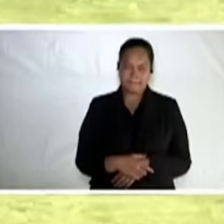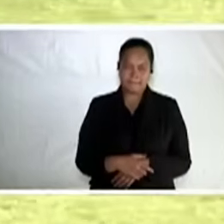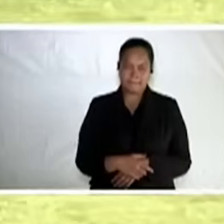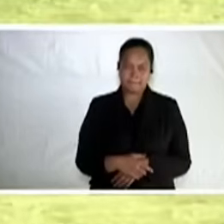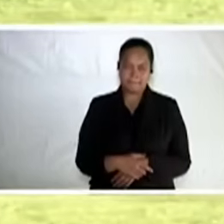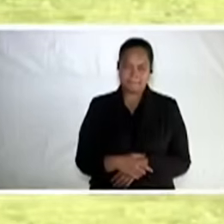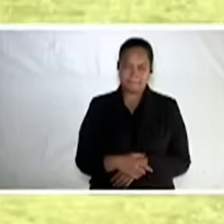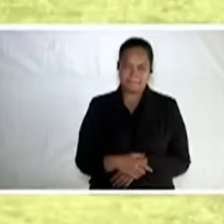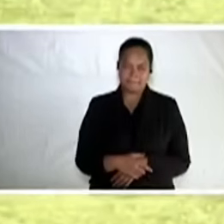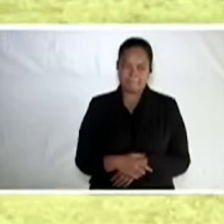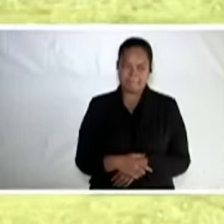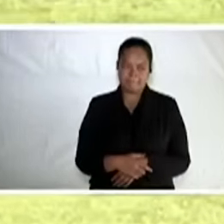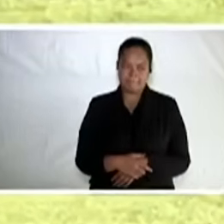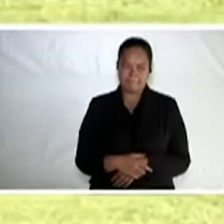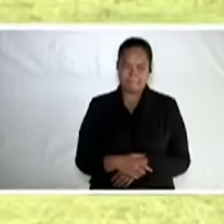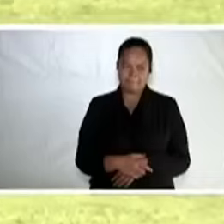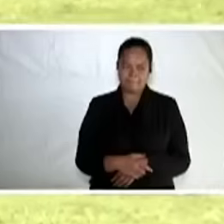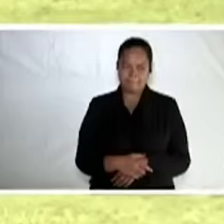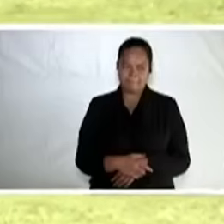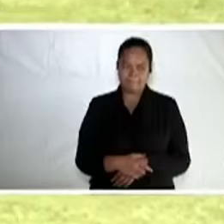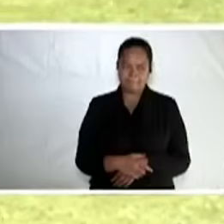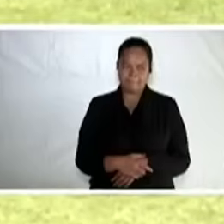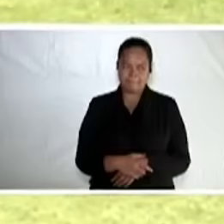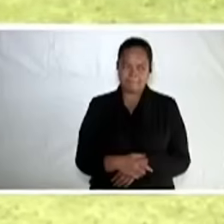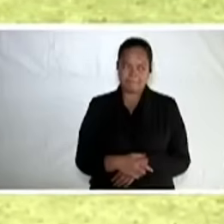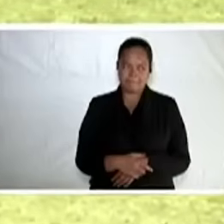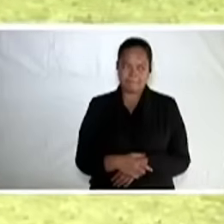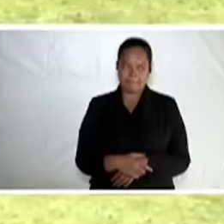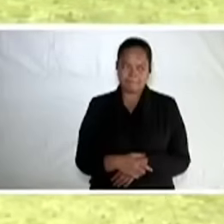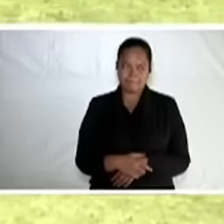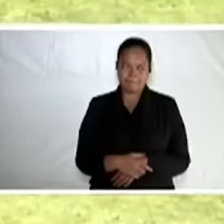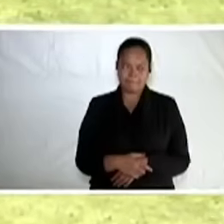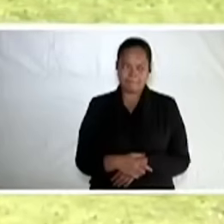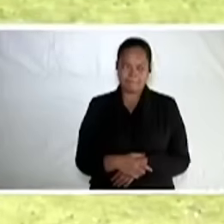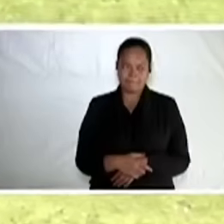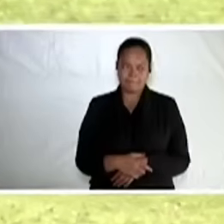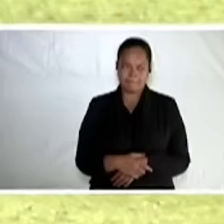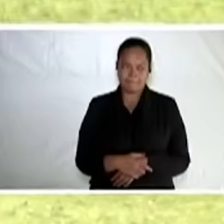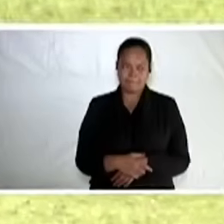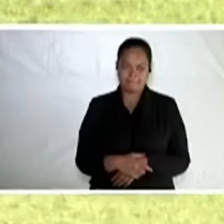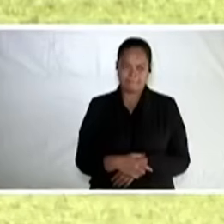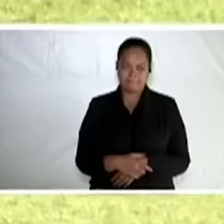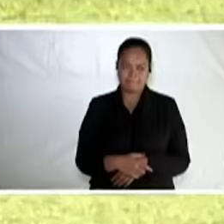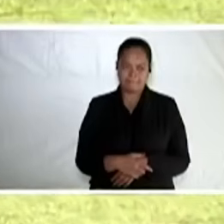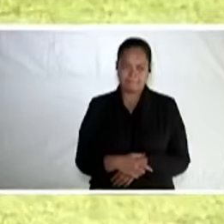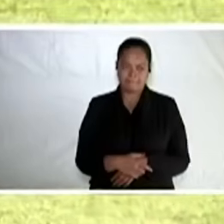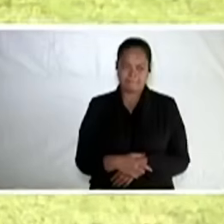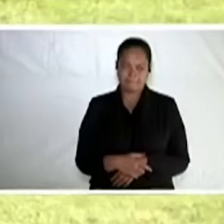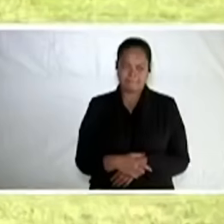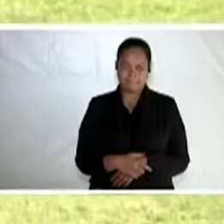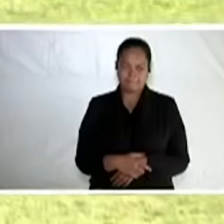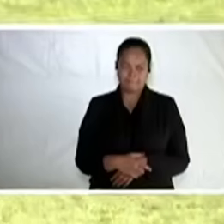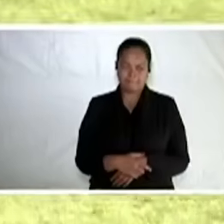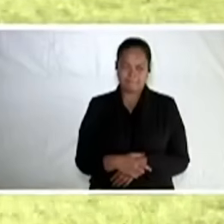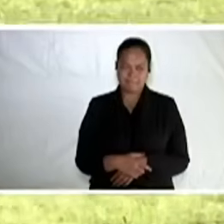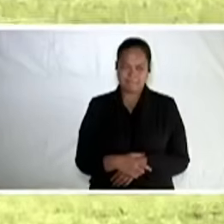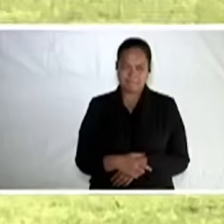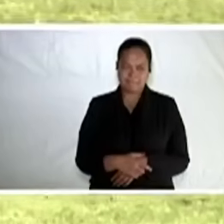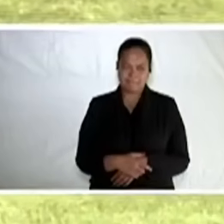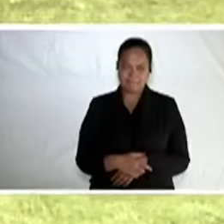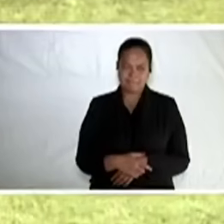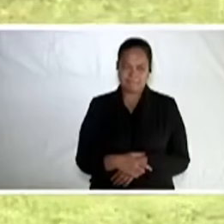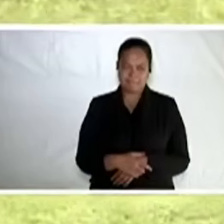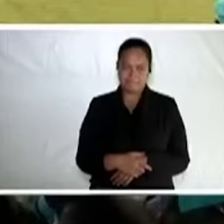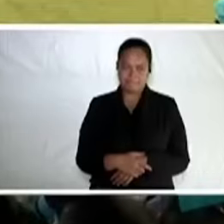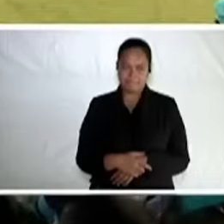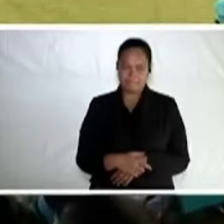आप दुनिया में जहाँ भी हैं देख रहे हैं टीवी पर, और फिजी में जहाँ भी हैं देख रहे हैं टीवी पर, एल्बर्ट पार्क में आज़ादी का जश्न मनाया जा